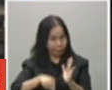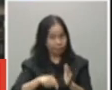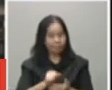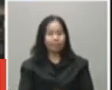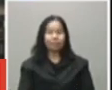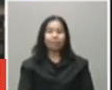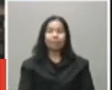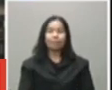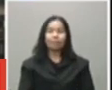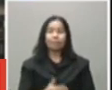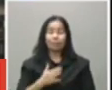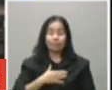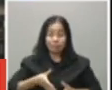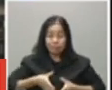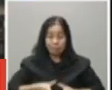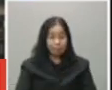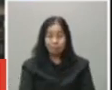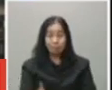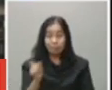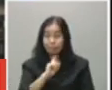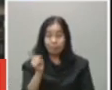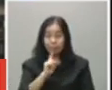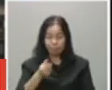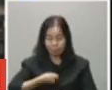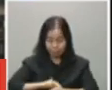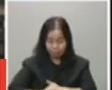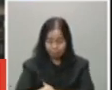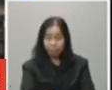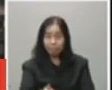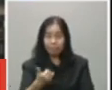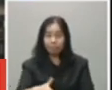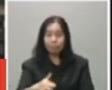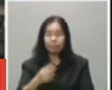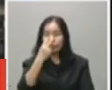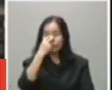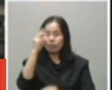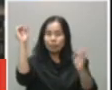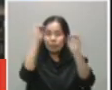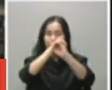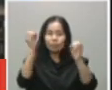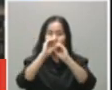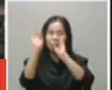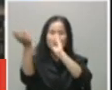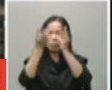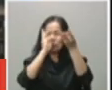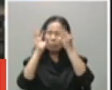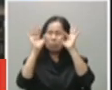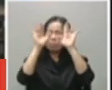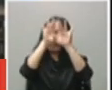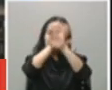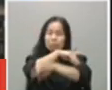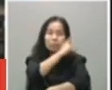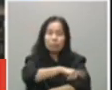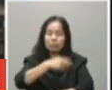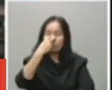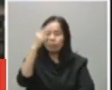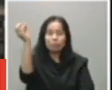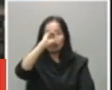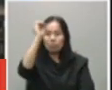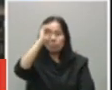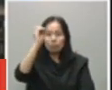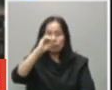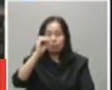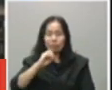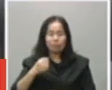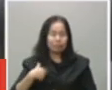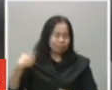านนะครับผมเกิดจากท้องพ่อท้องแม่เนี่ยผมไม่เคยเห็นหรอกครับฝุ่นพิษพวกนี้มาเพิ่งไม่กี่ปีนี่แ